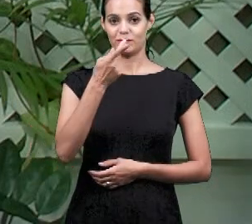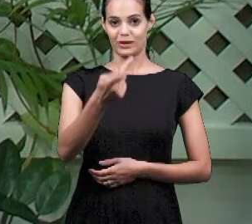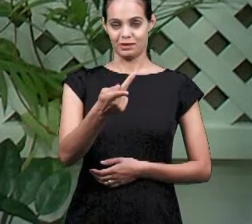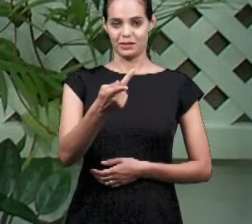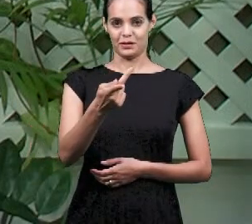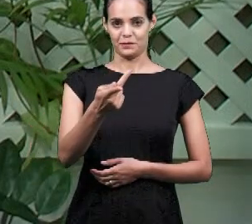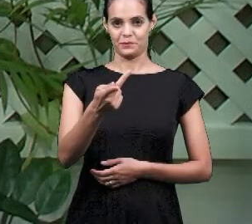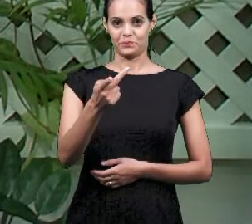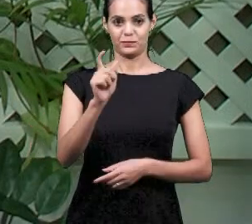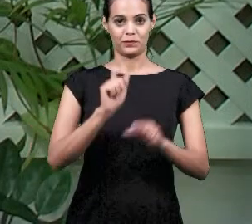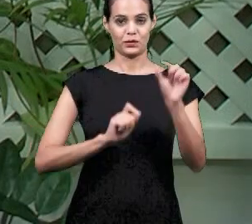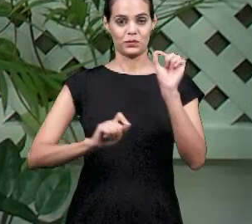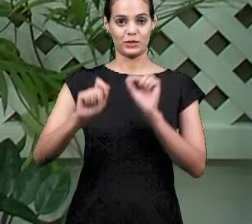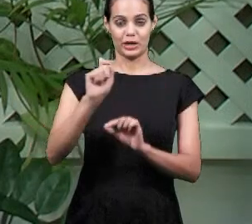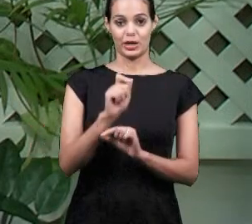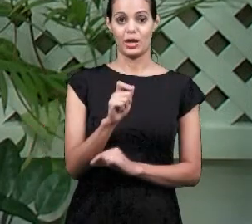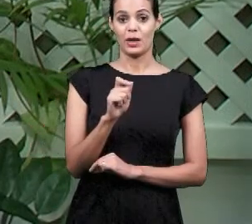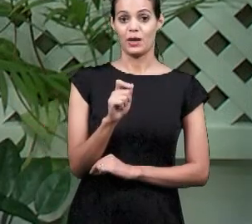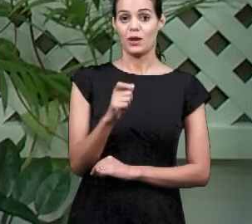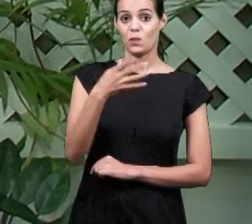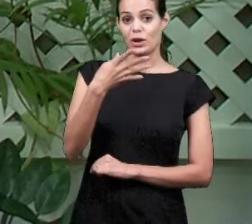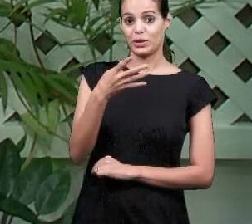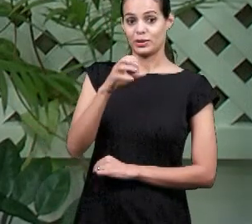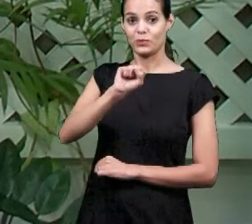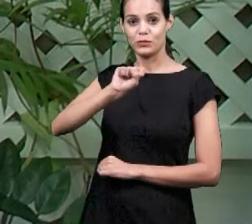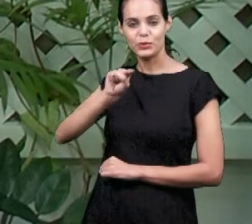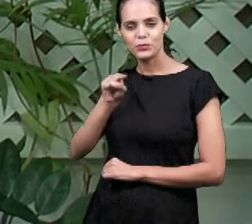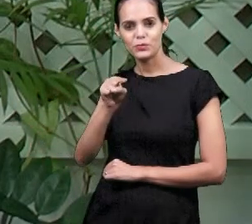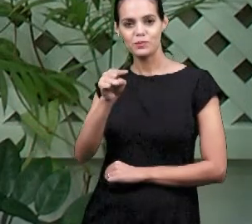partie matérielle, la partie spirituelle,